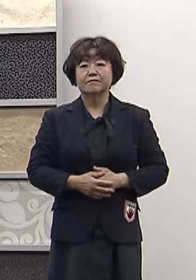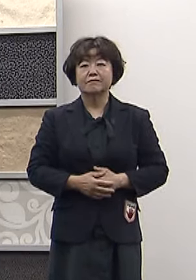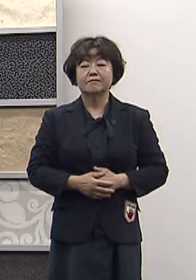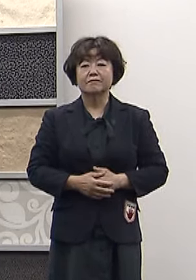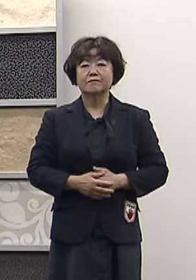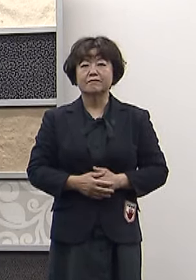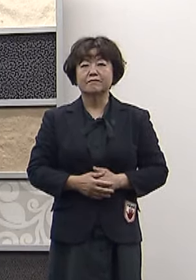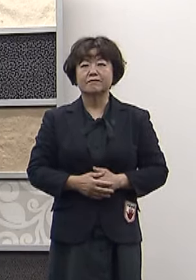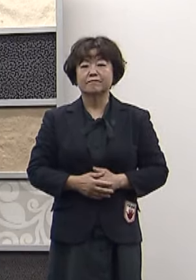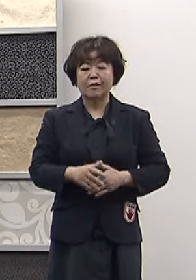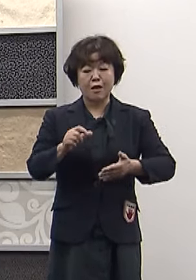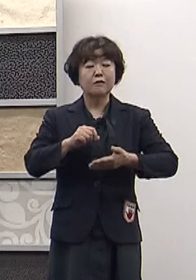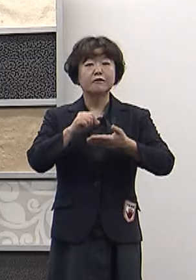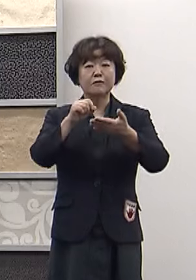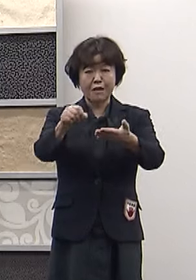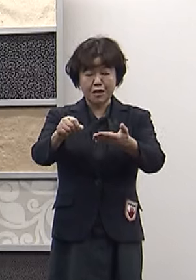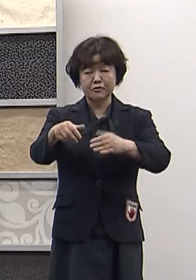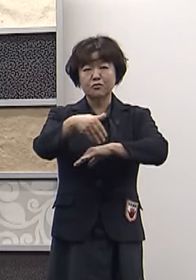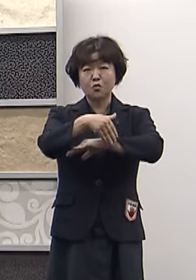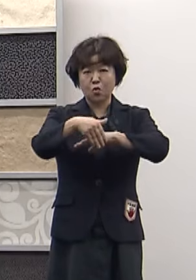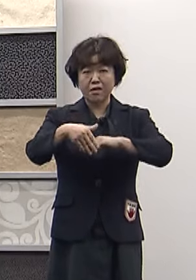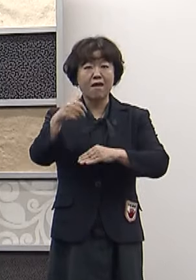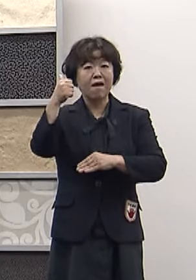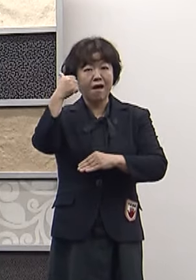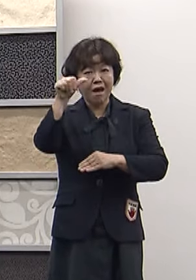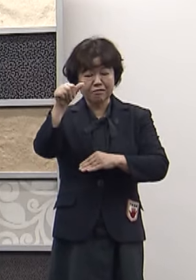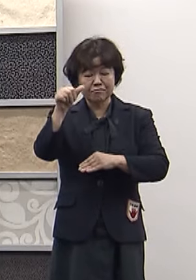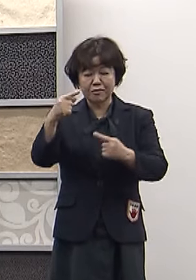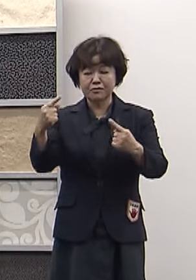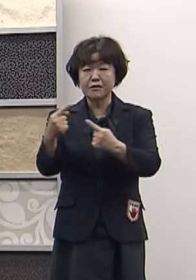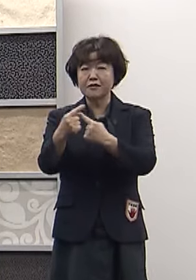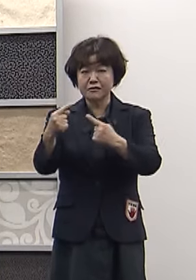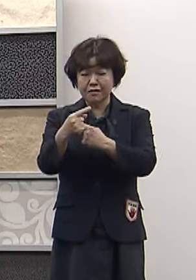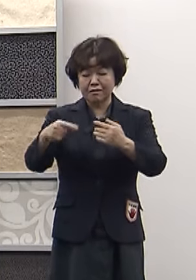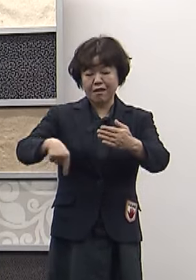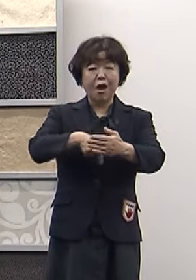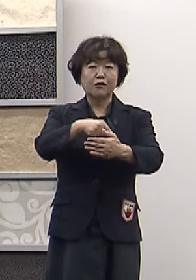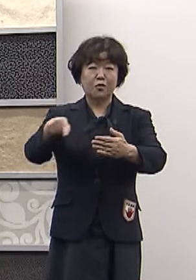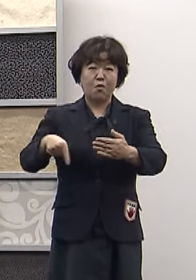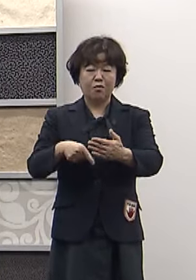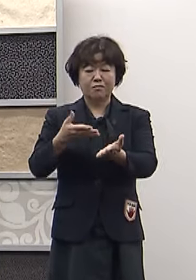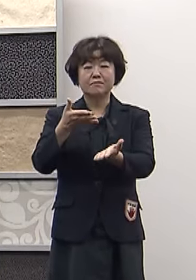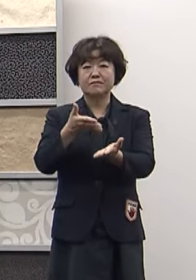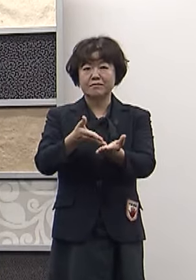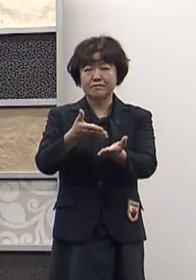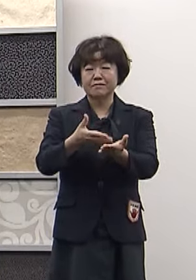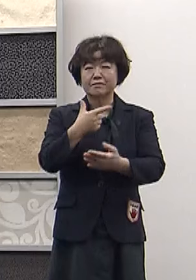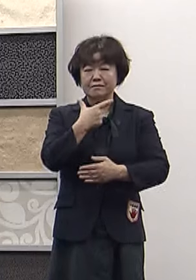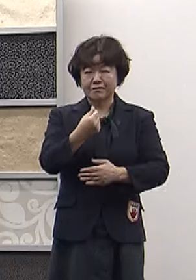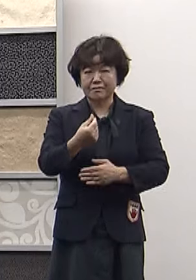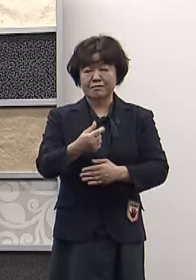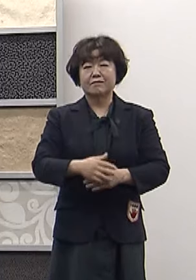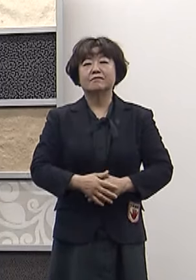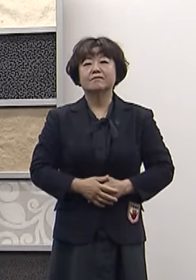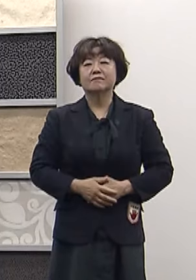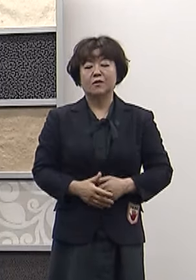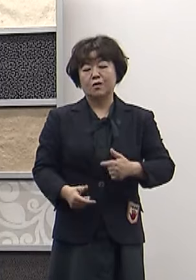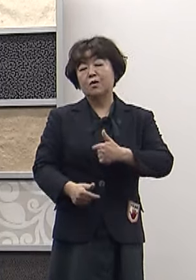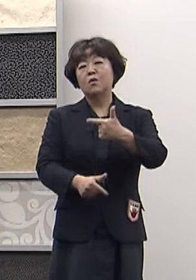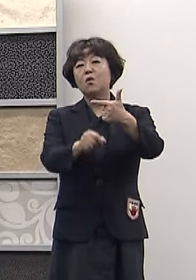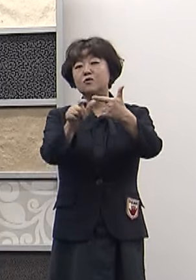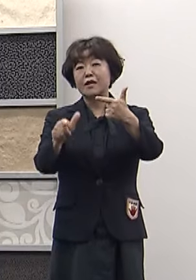まず、提出予定案件、および、編成作業中の補正予算の概要について、お伝えをしたいと思います。まず6月